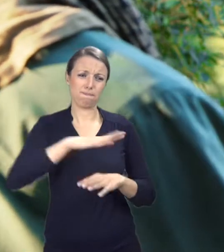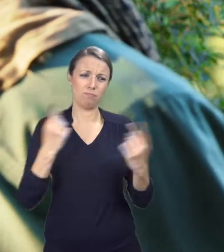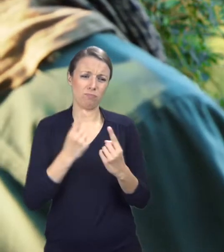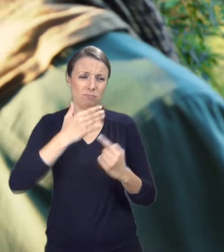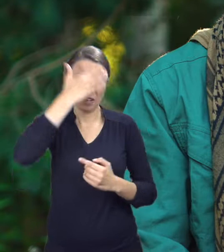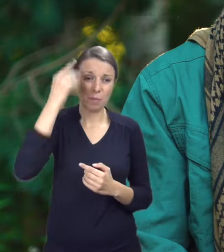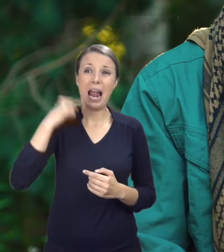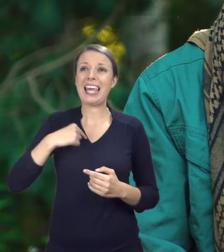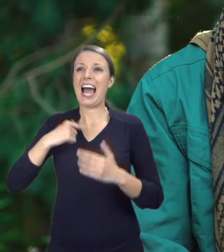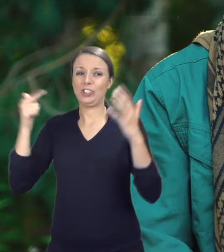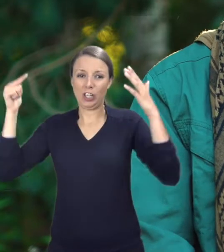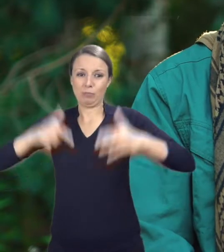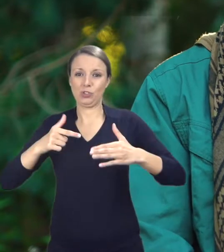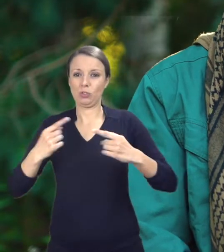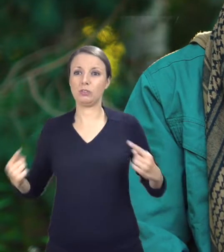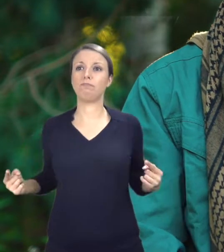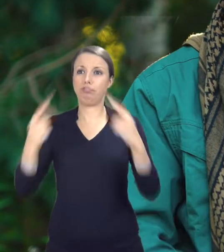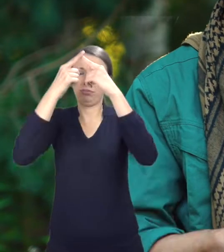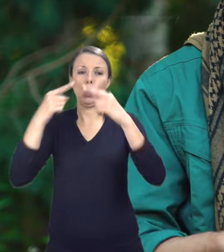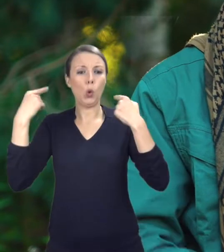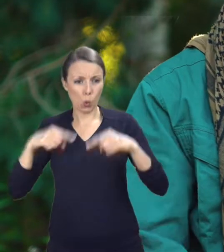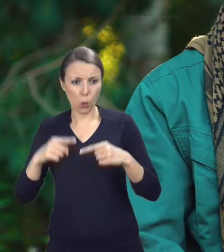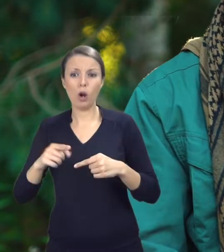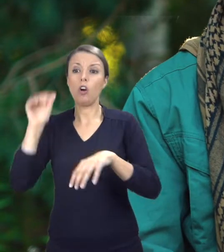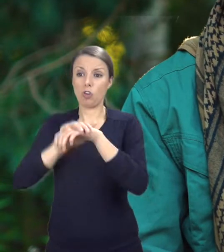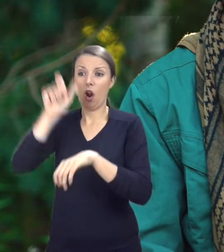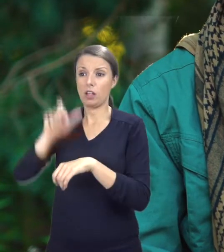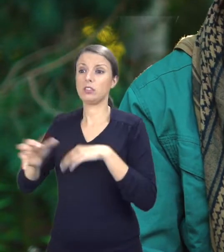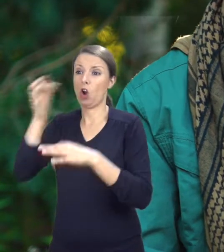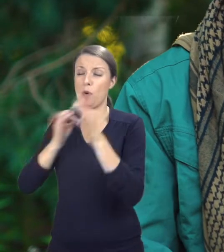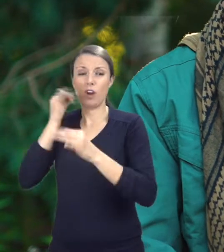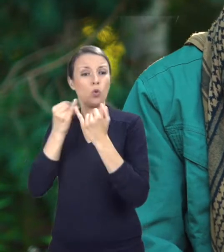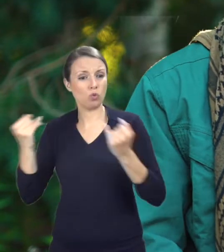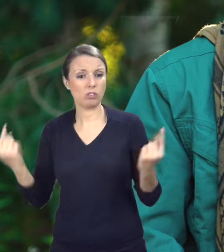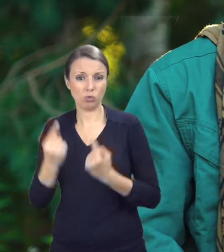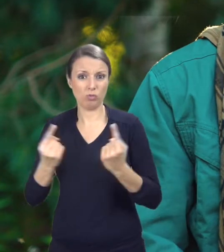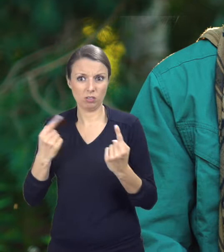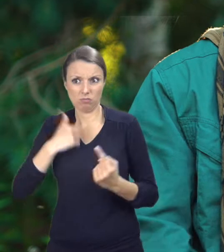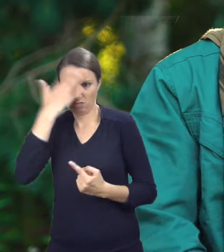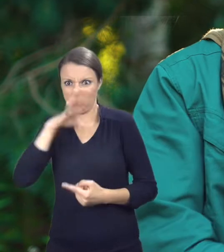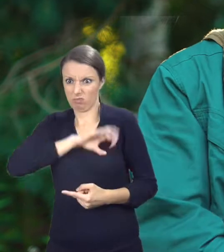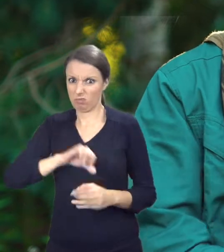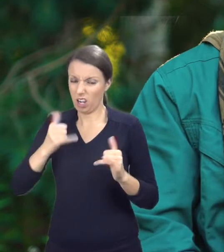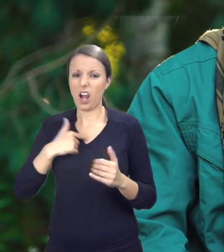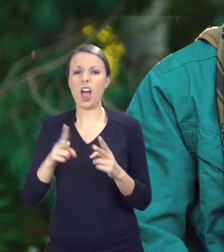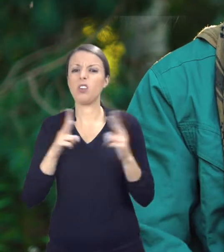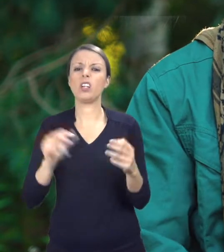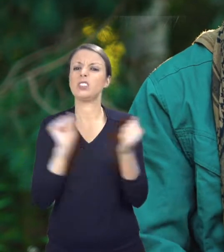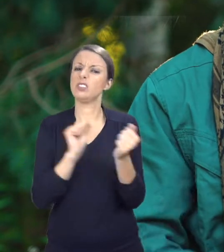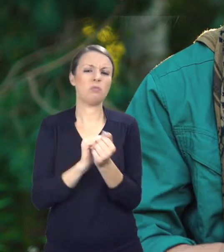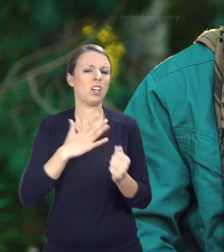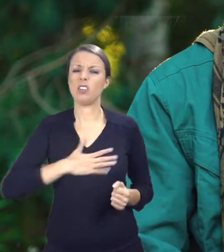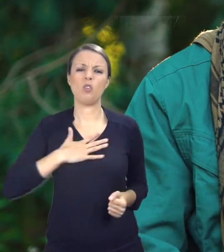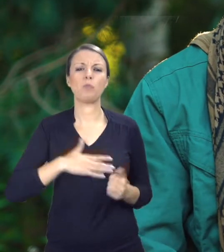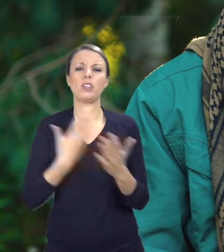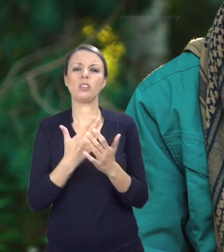mi historię, jak można tam wytrzymać i muszę powiedzieć, że faktycznie zimy nie lubię, więc nawet na siedmiotysięczniki czy ośmiotysięczniki się nie wybieram.